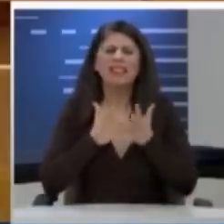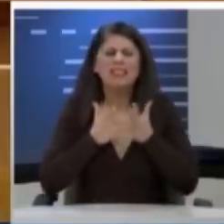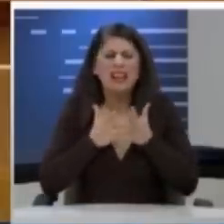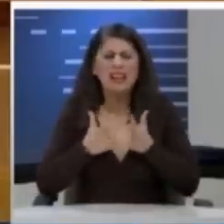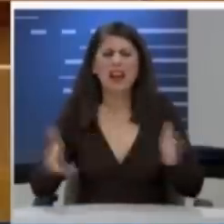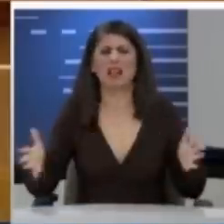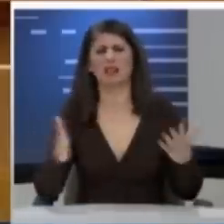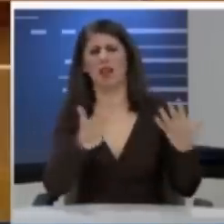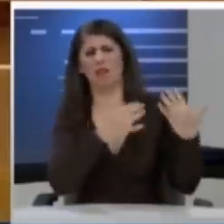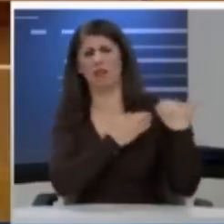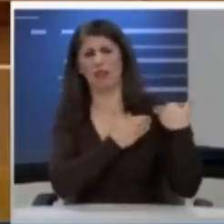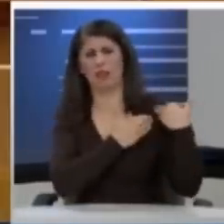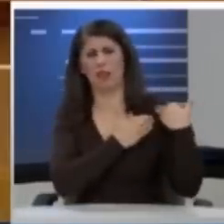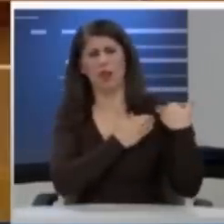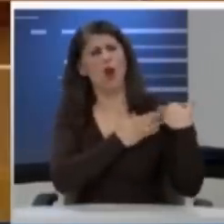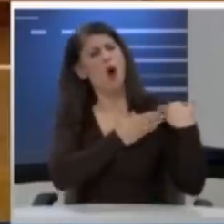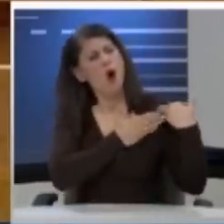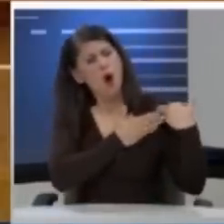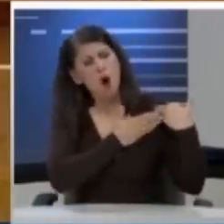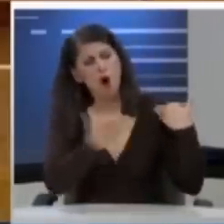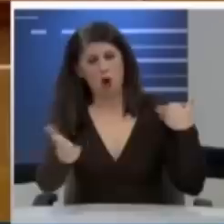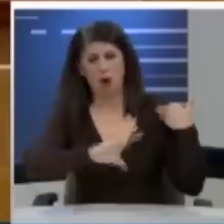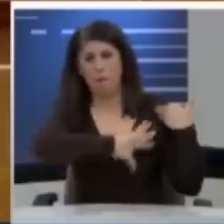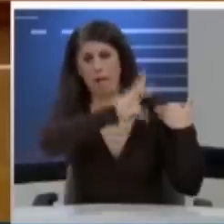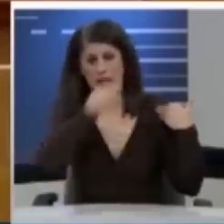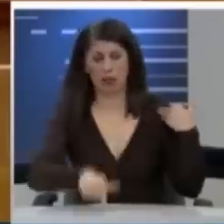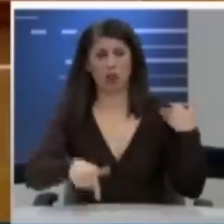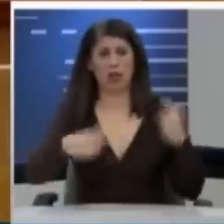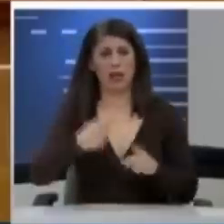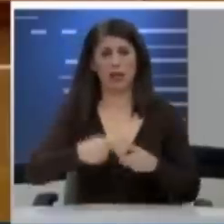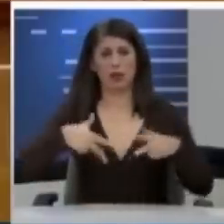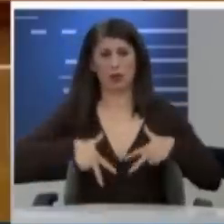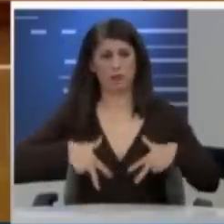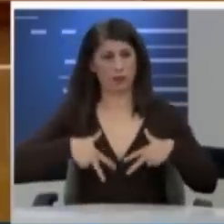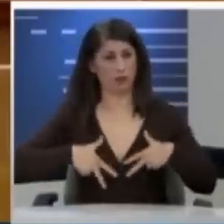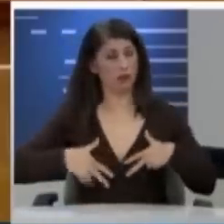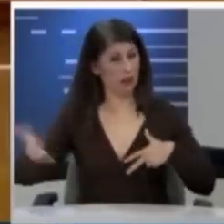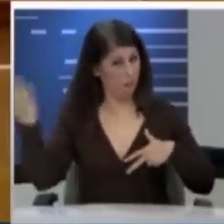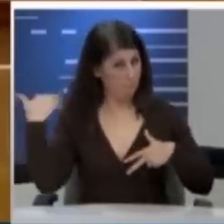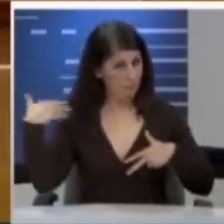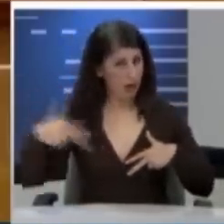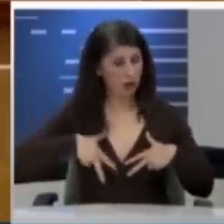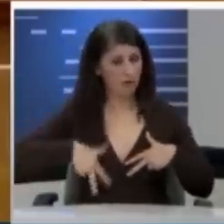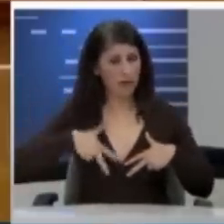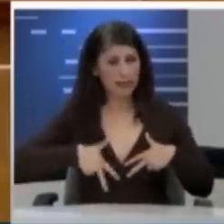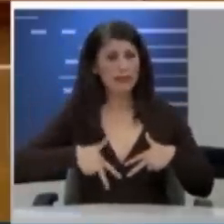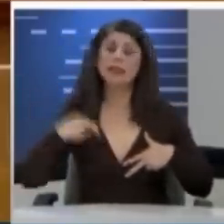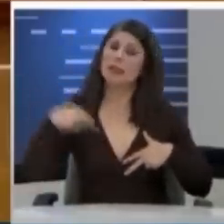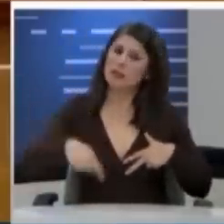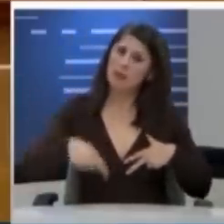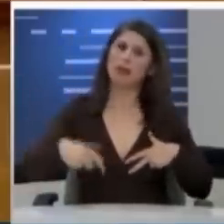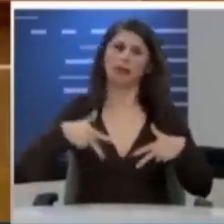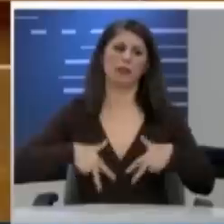τεράστια και η ευθύνη όλων των ως τώρα ελληνικών κυβερνήσεων και των προηγούμενων και της